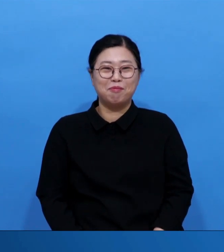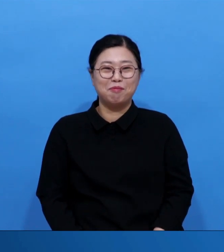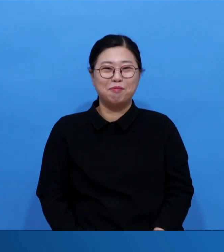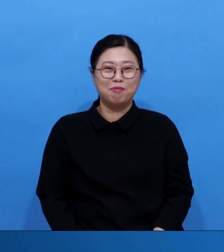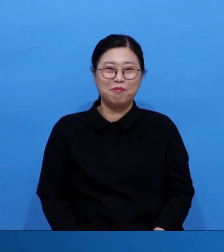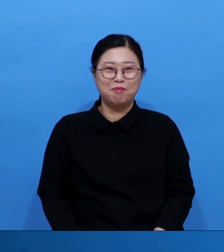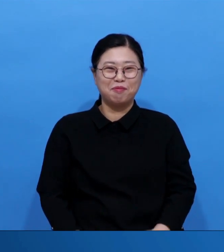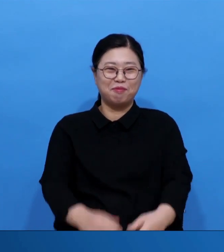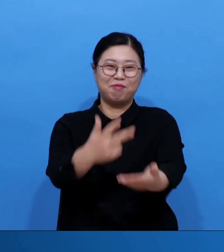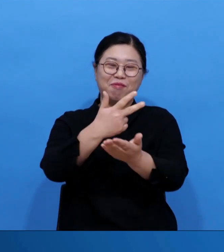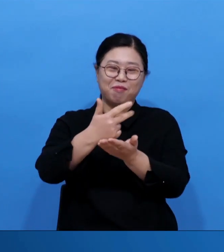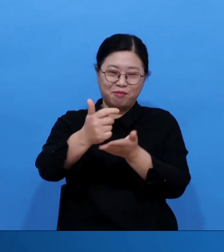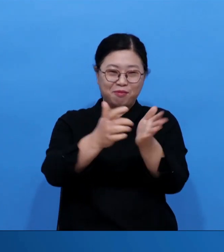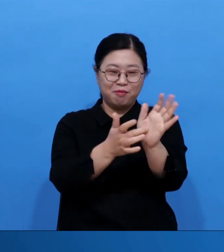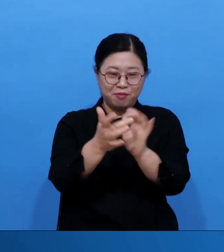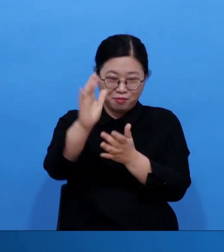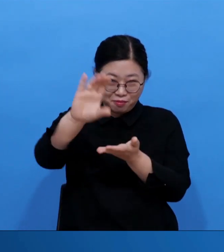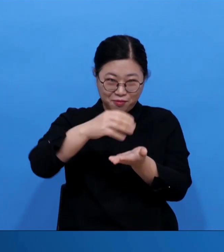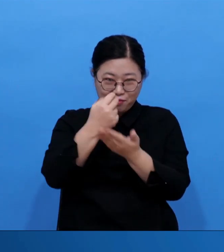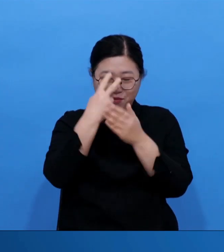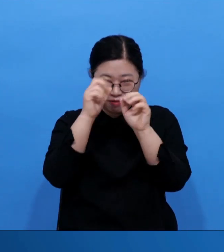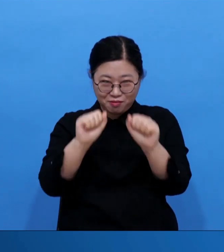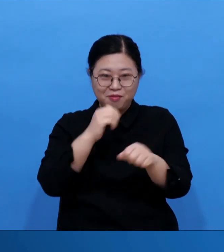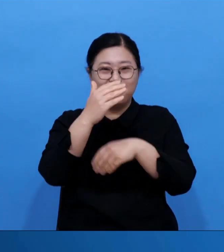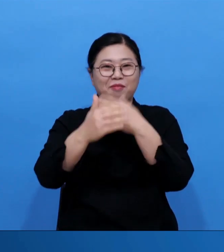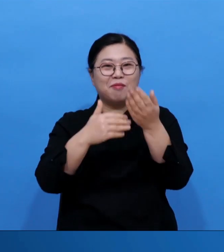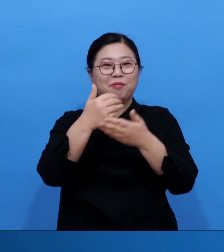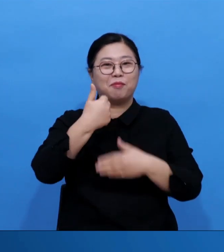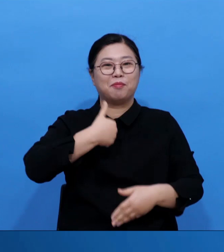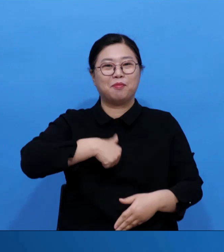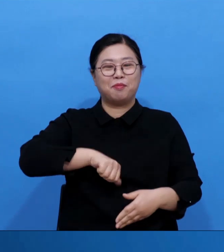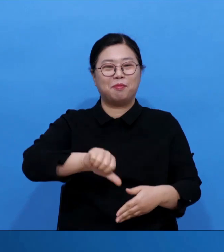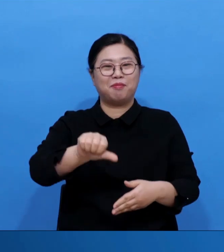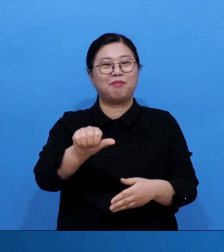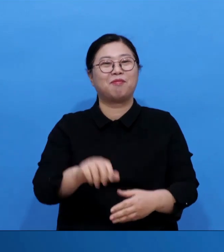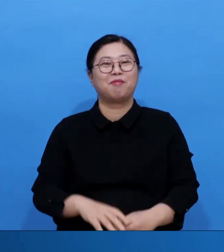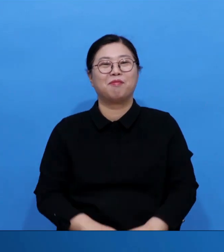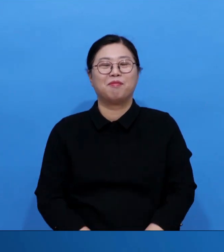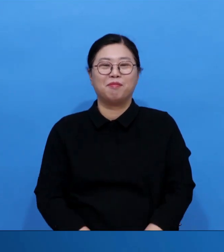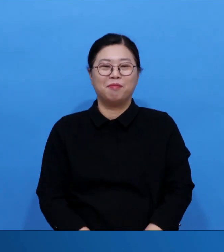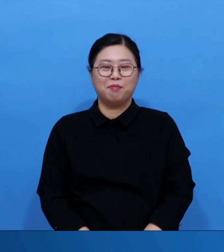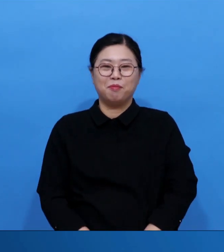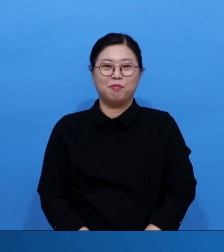주 예수님은 그리스도시요 살아계신 하나님의 아들이십니다.